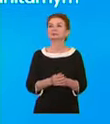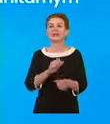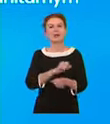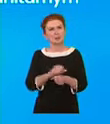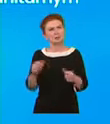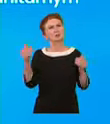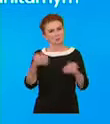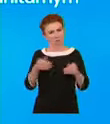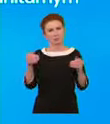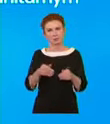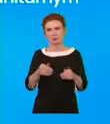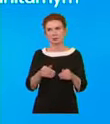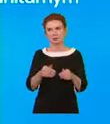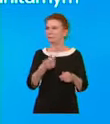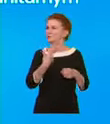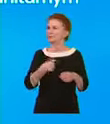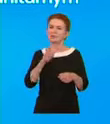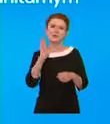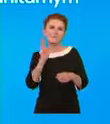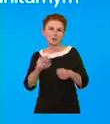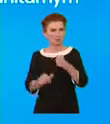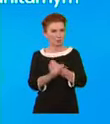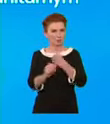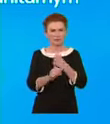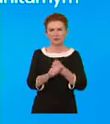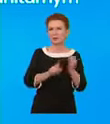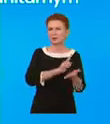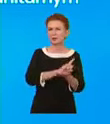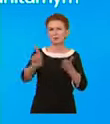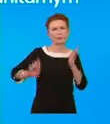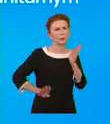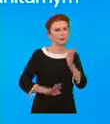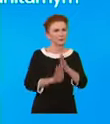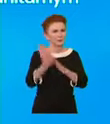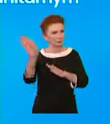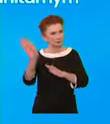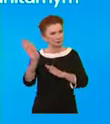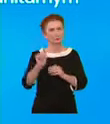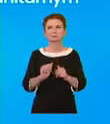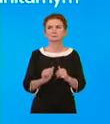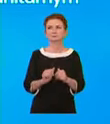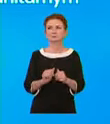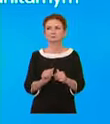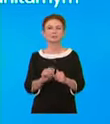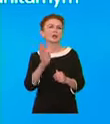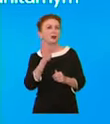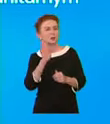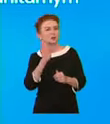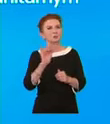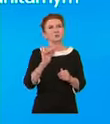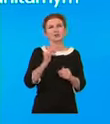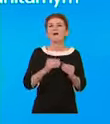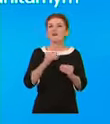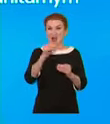wysokie prawdopodobieństwo, że nie będzie to wpływało na gwałtowny przyrost zakażeń koronawirusem, tak jak w etapach, które dzisiaj